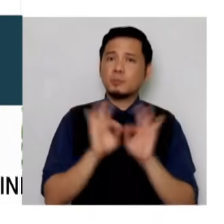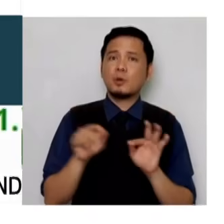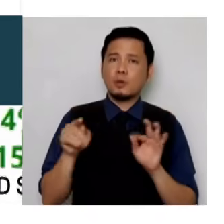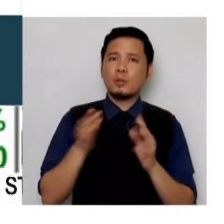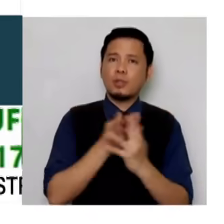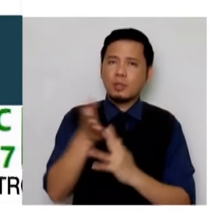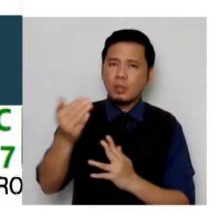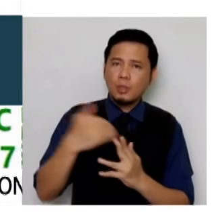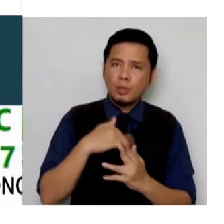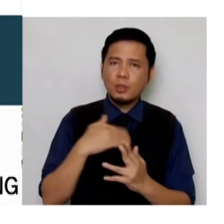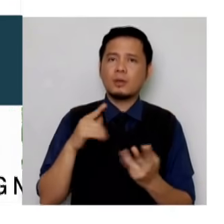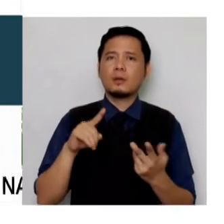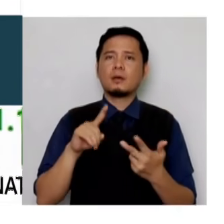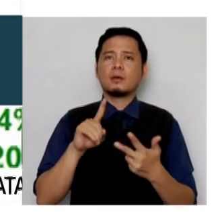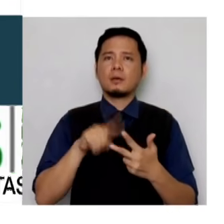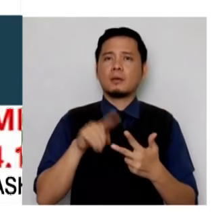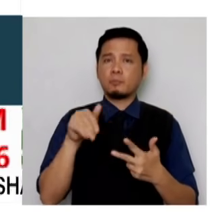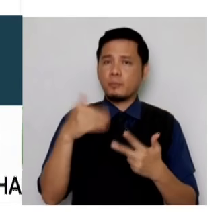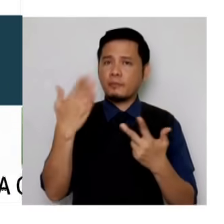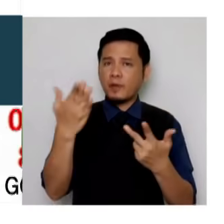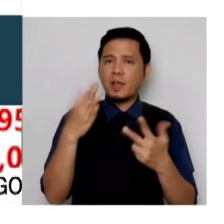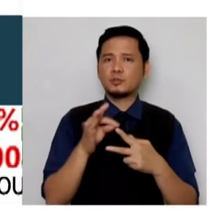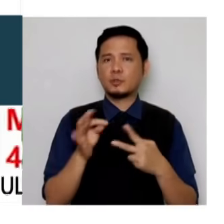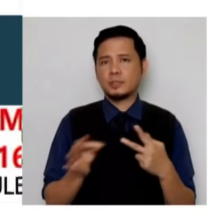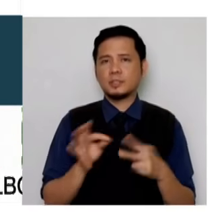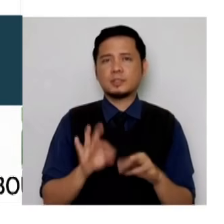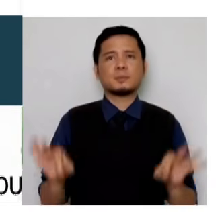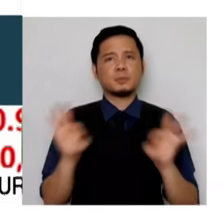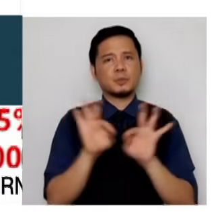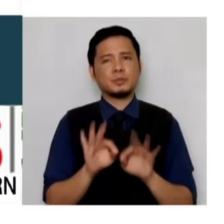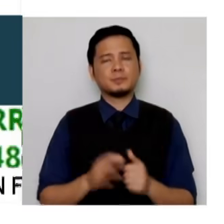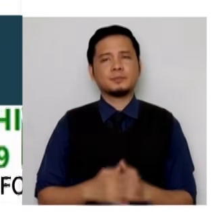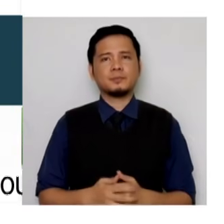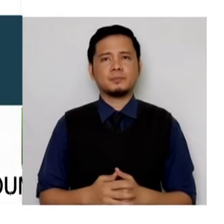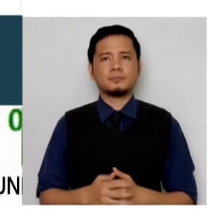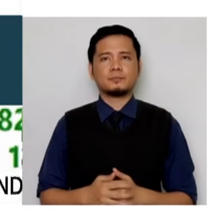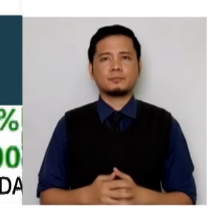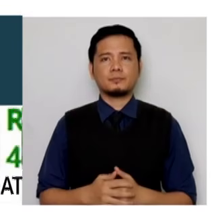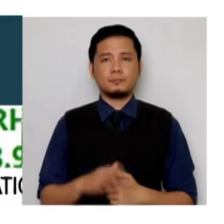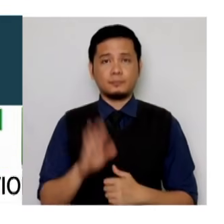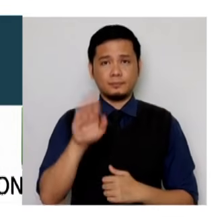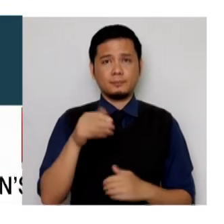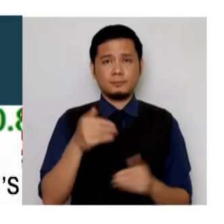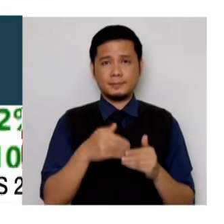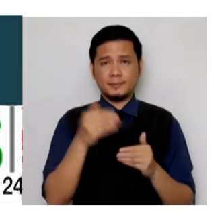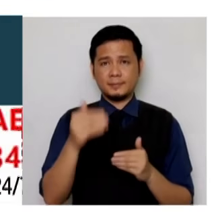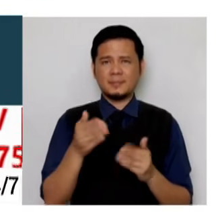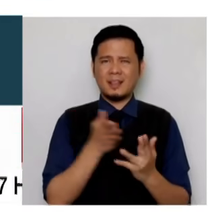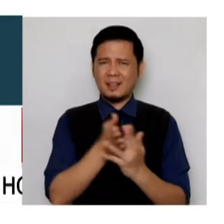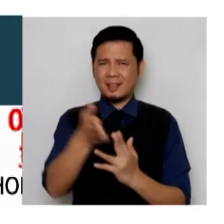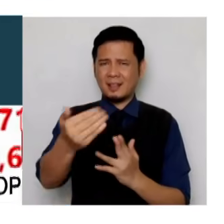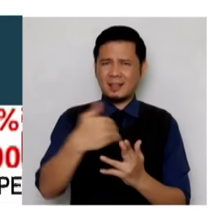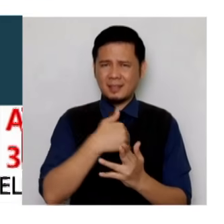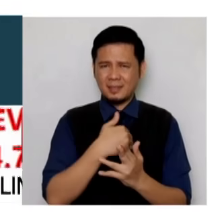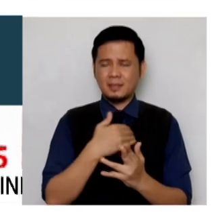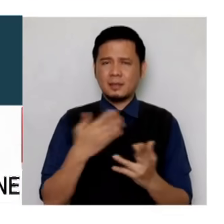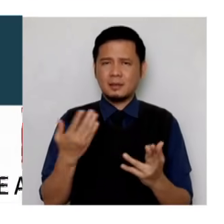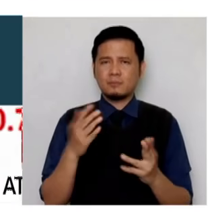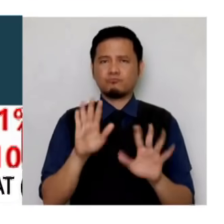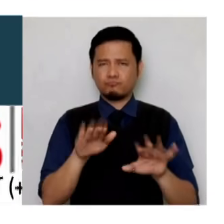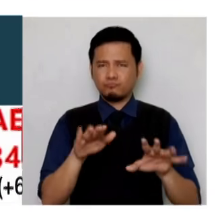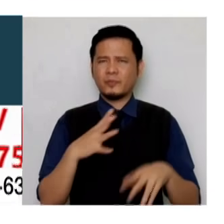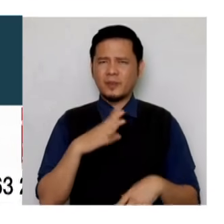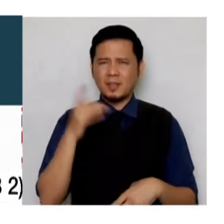binibigyan natin sila ng choices. Pero I'm going to go beyond transparency and mm-hmm. giving the public